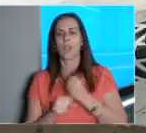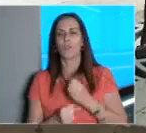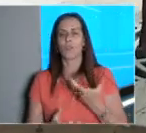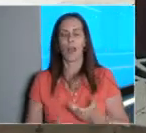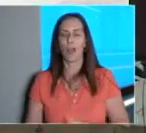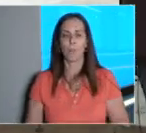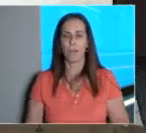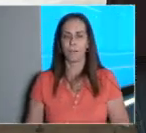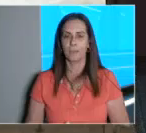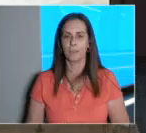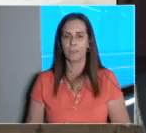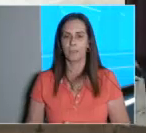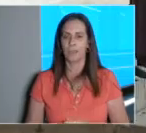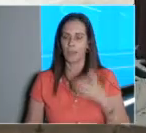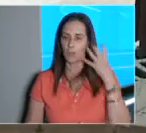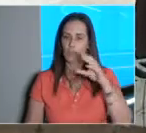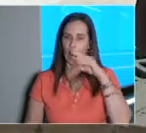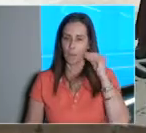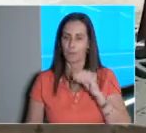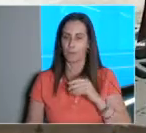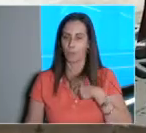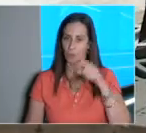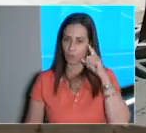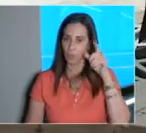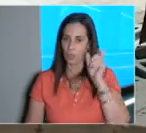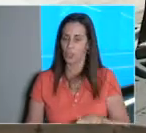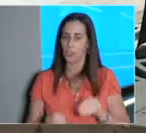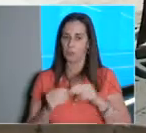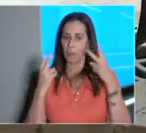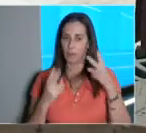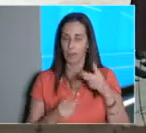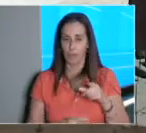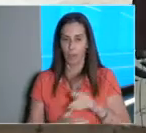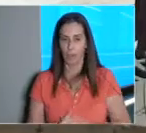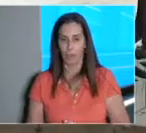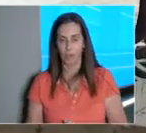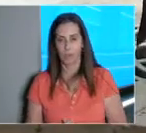מתלבטת על מפלגת העבודה? אני אוהבת את עמיר פרץ, אני חושבת שהוא איש עם ערכים. את סוציאליסטית?